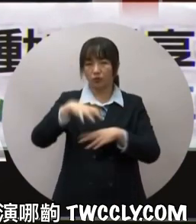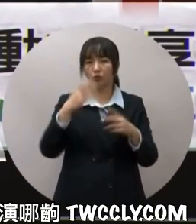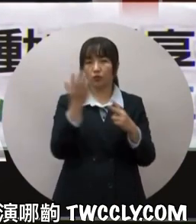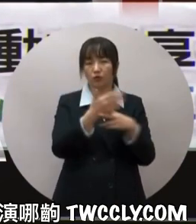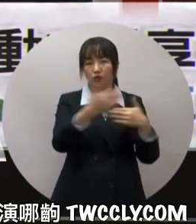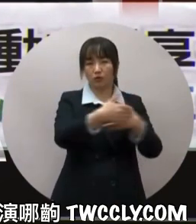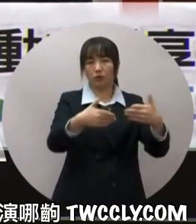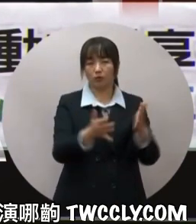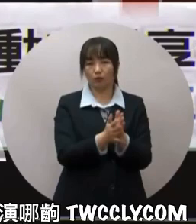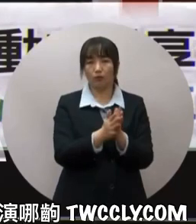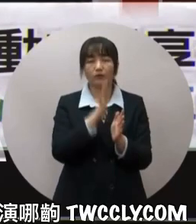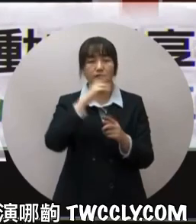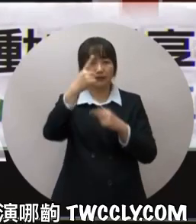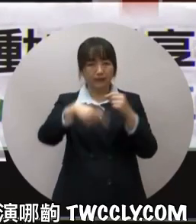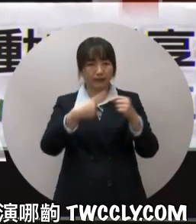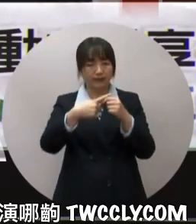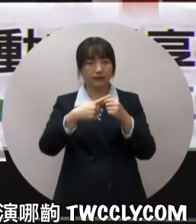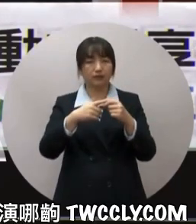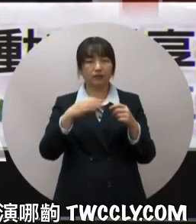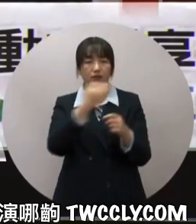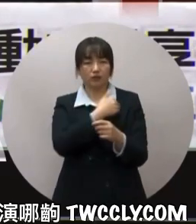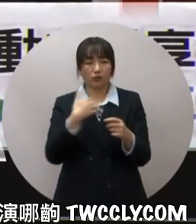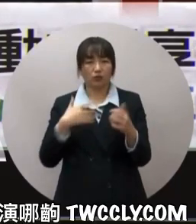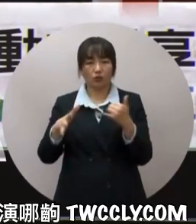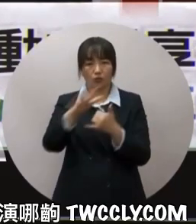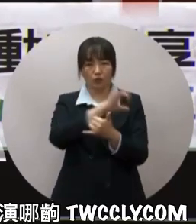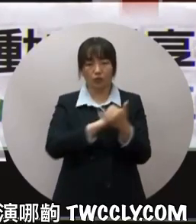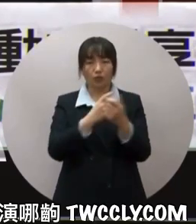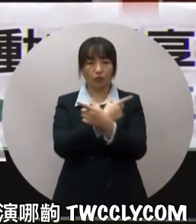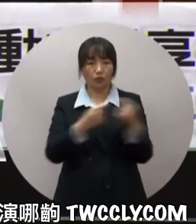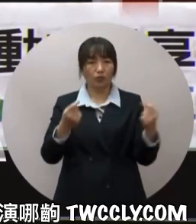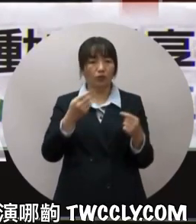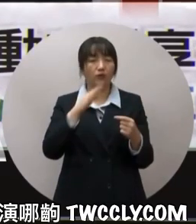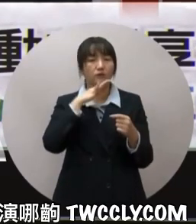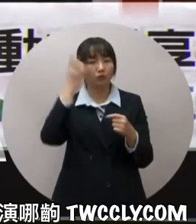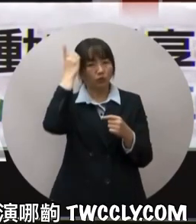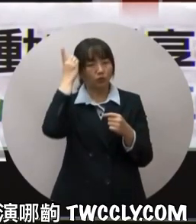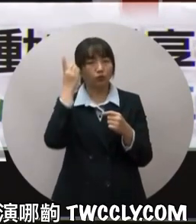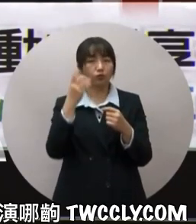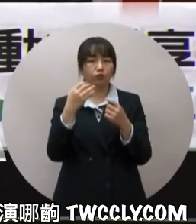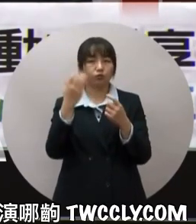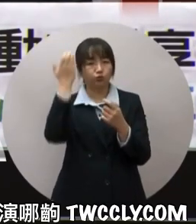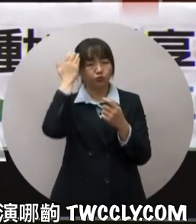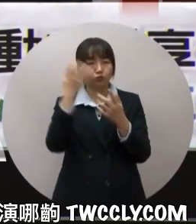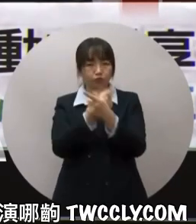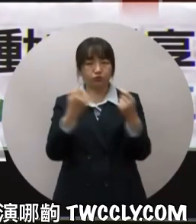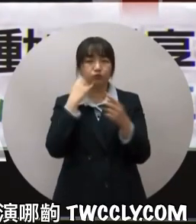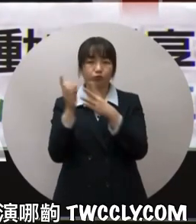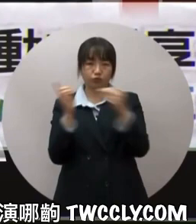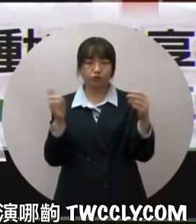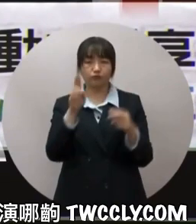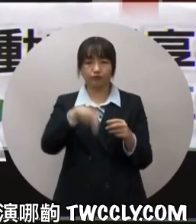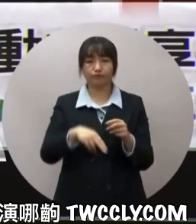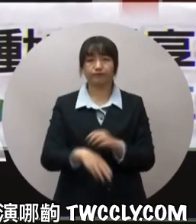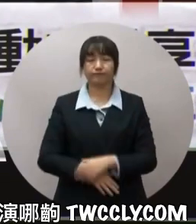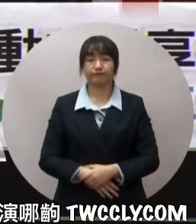交通部能不能宣設在一年內完成全台灣所有客運電子支付系統全部裝設完畢好不好